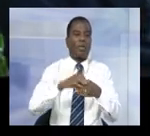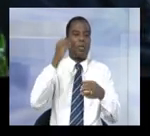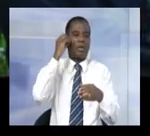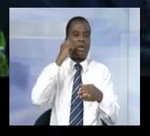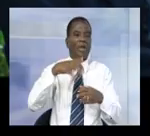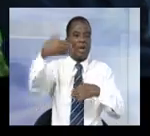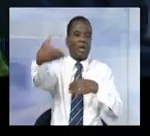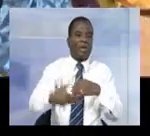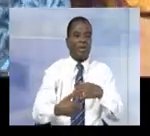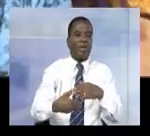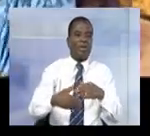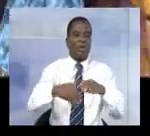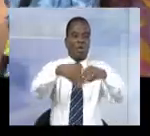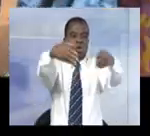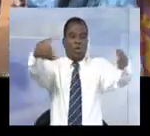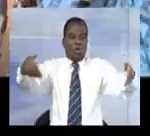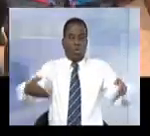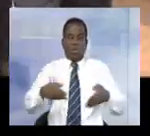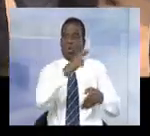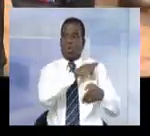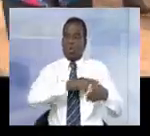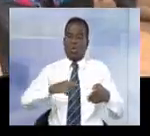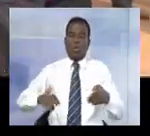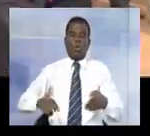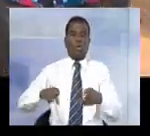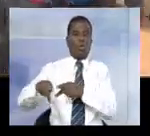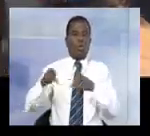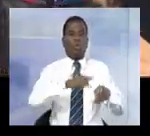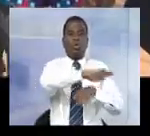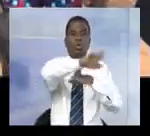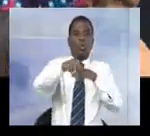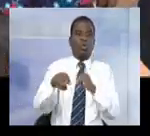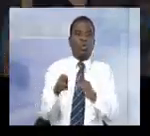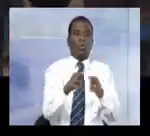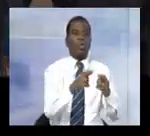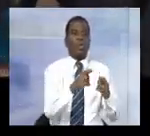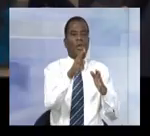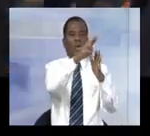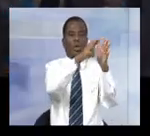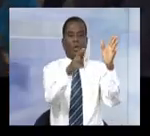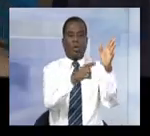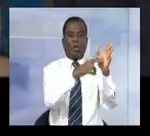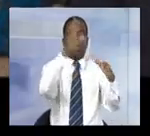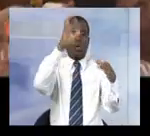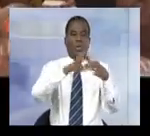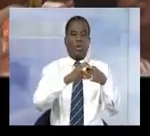été reçue à la cour royale de l'Indénié selon toutes les règles de préséance de cette cour royale. Devant toute